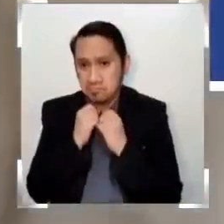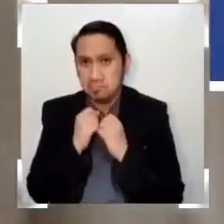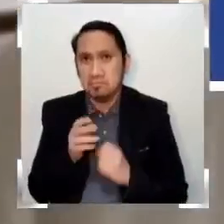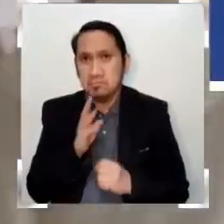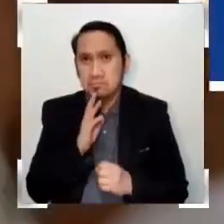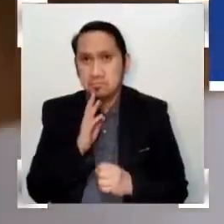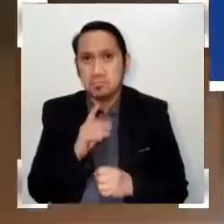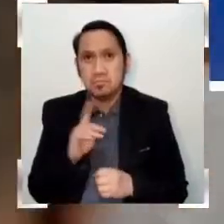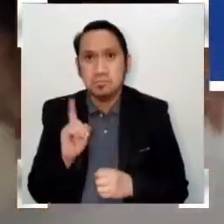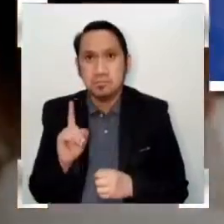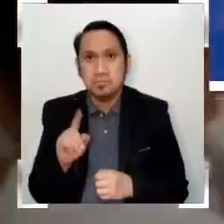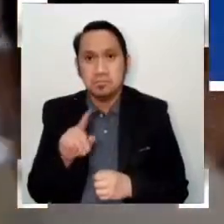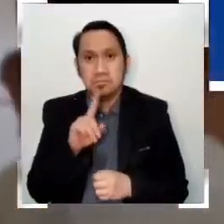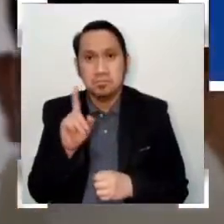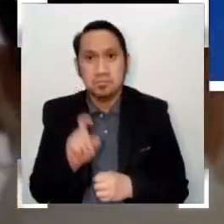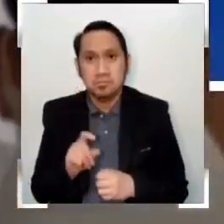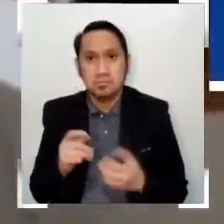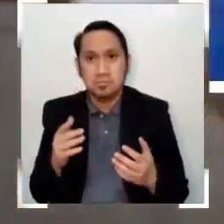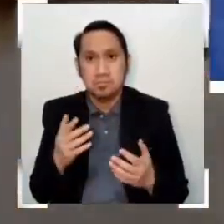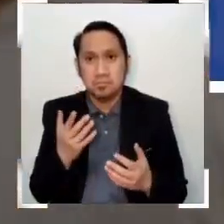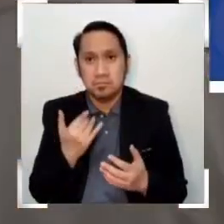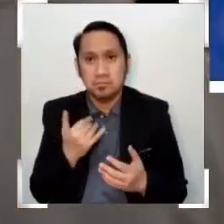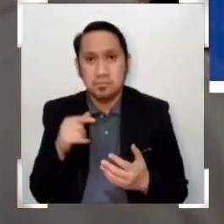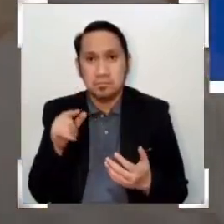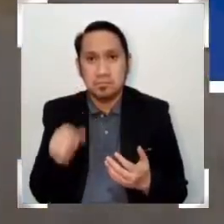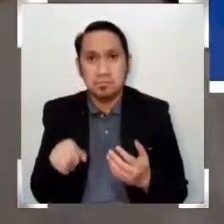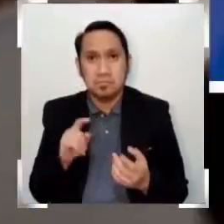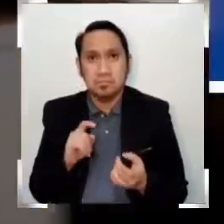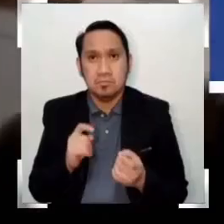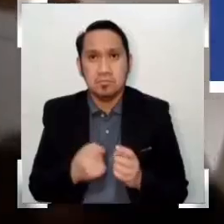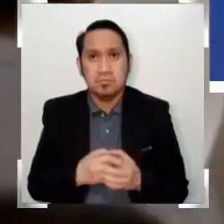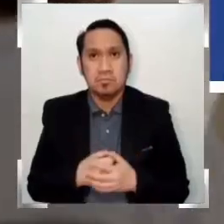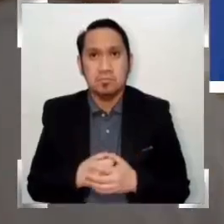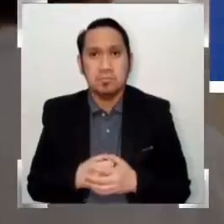paano na-re-engineer yung Maharlika, sir?